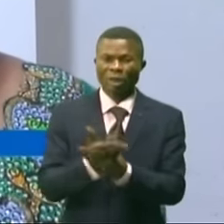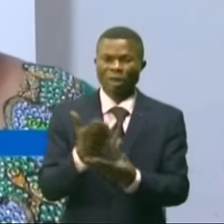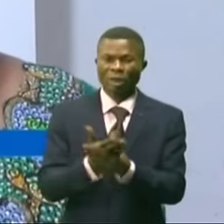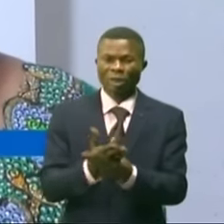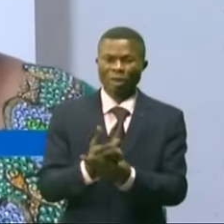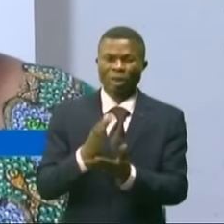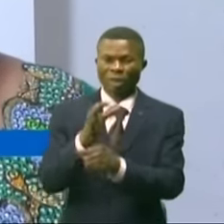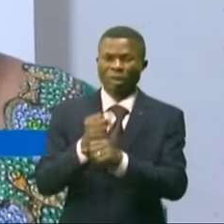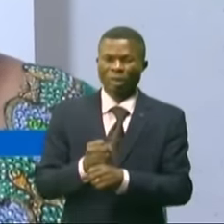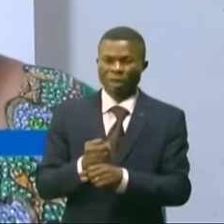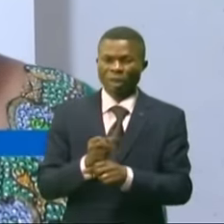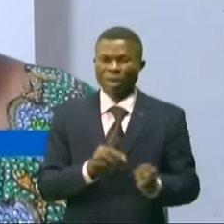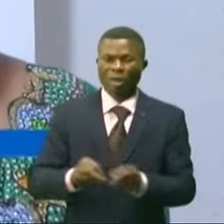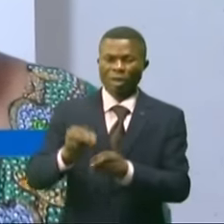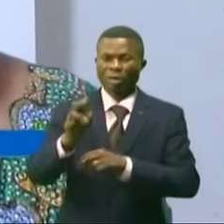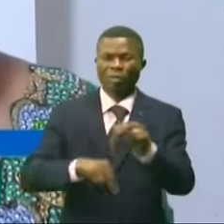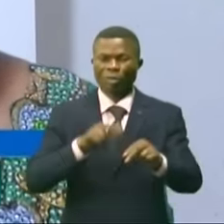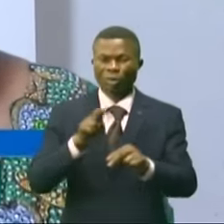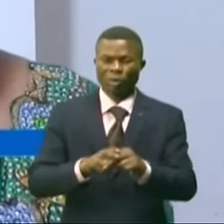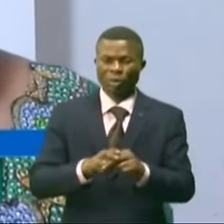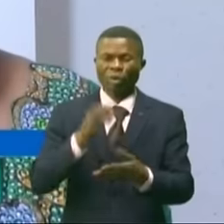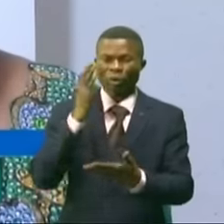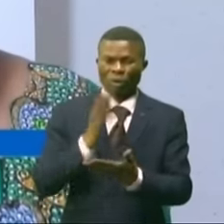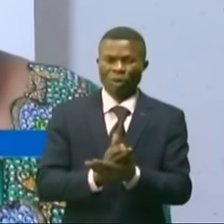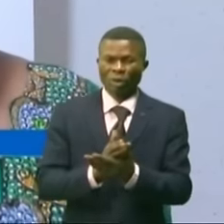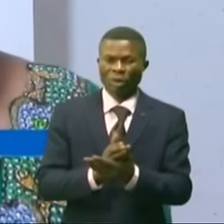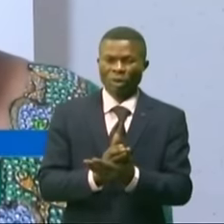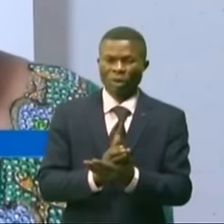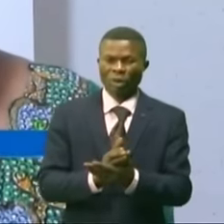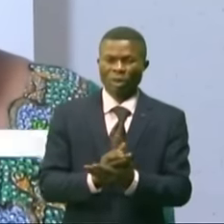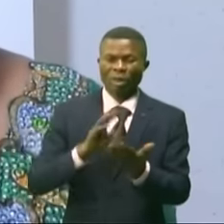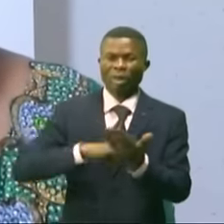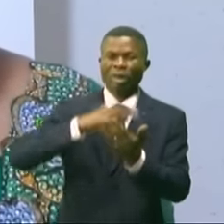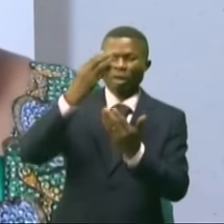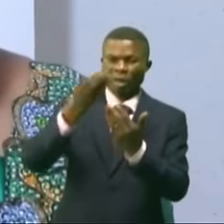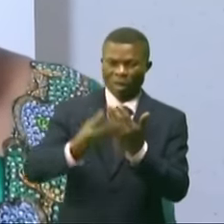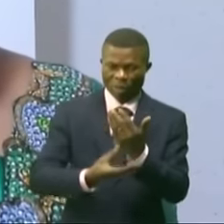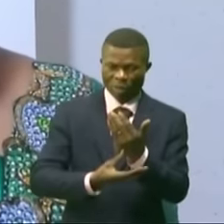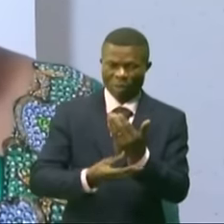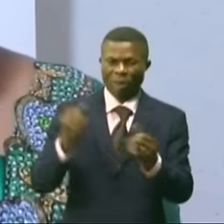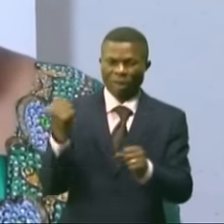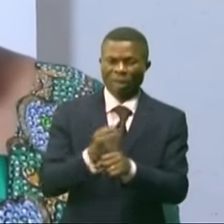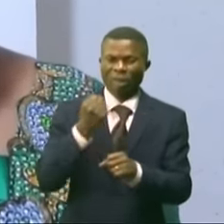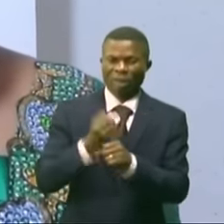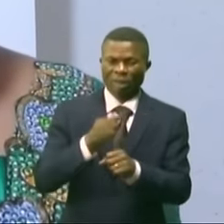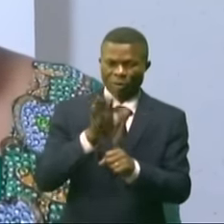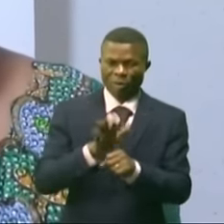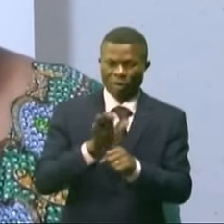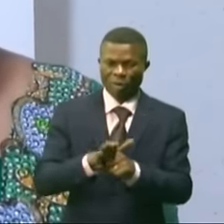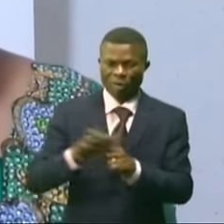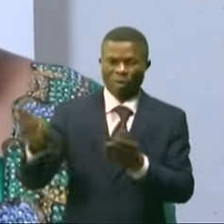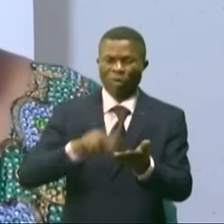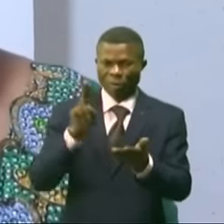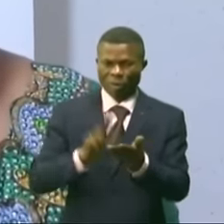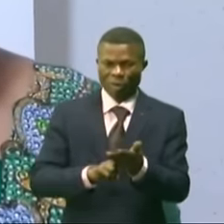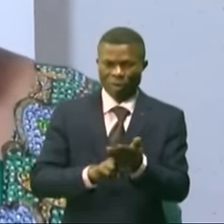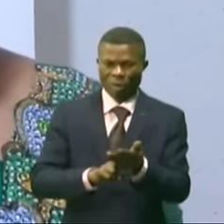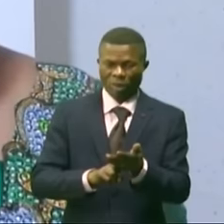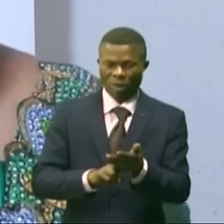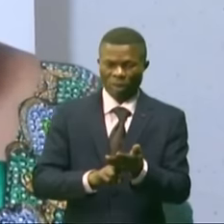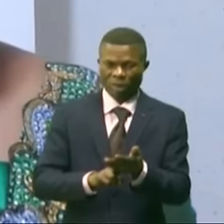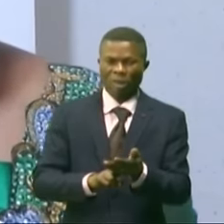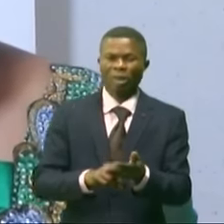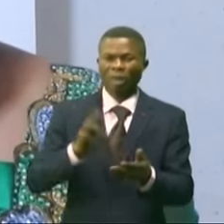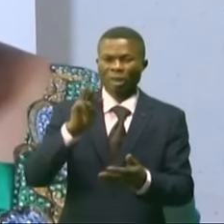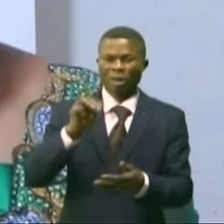avons la stratégie nationale de de lutte avec un calendrier des travaux des assignations qu'on appelle le master